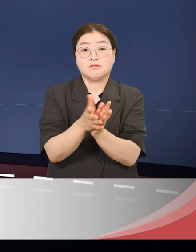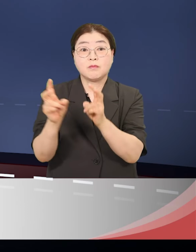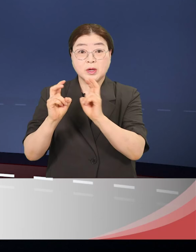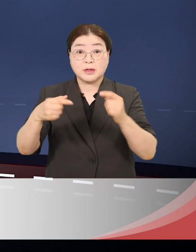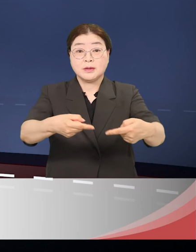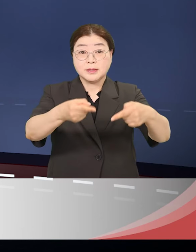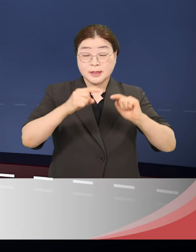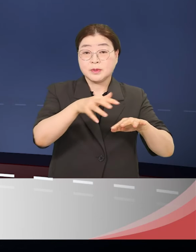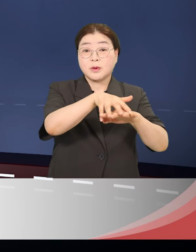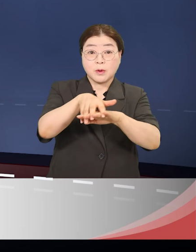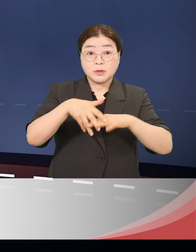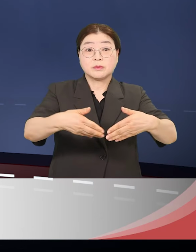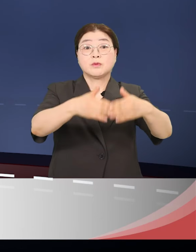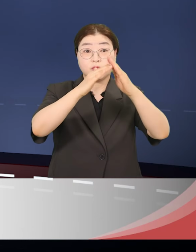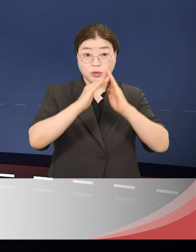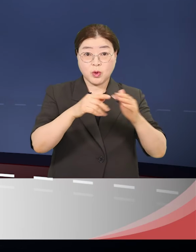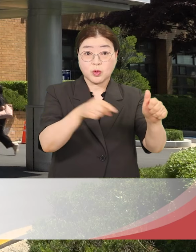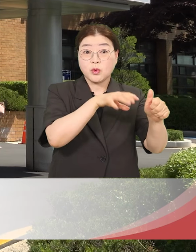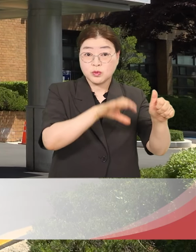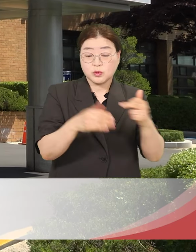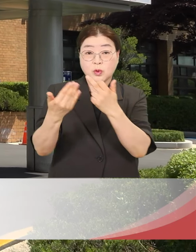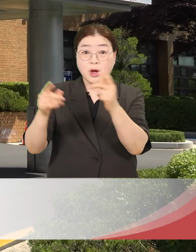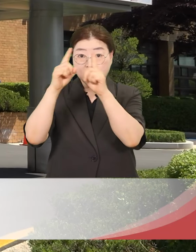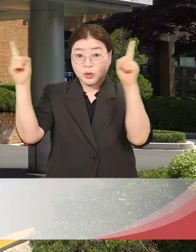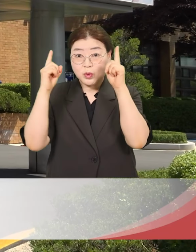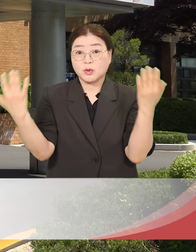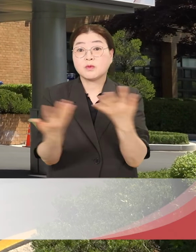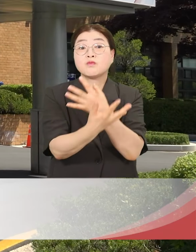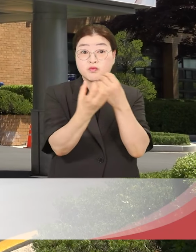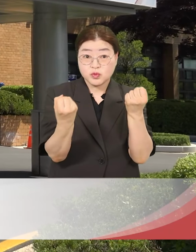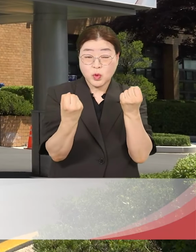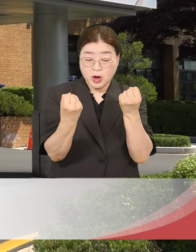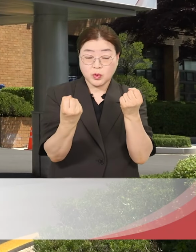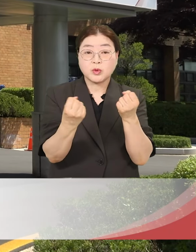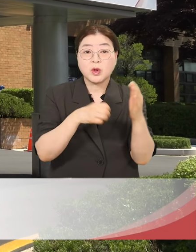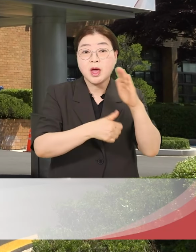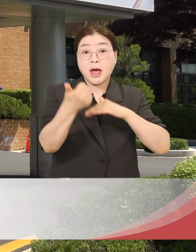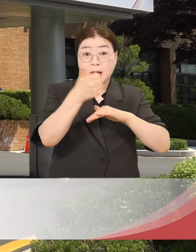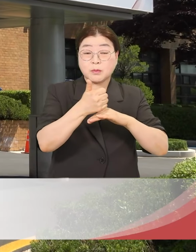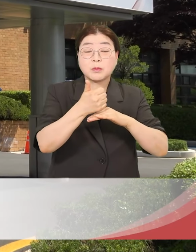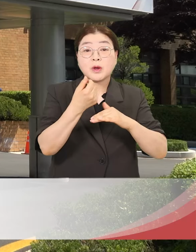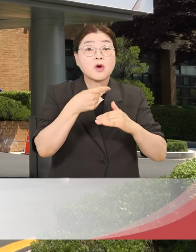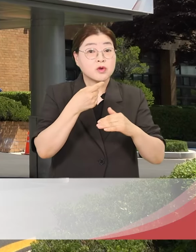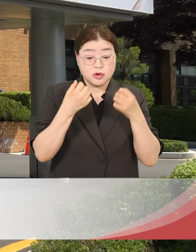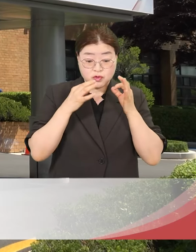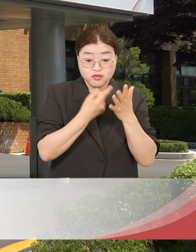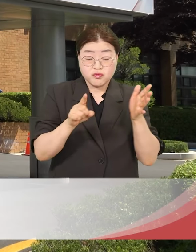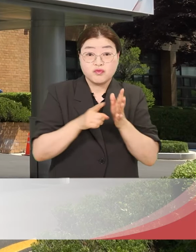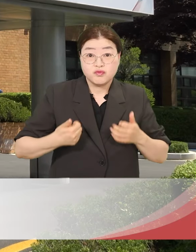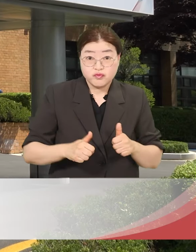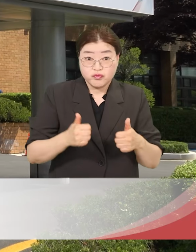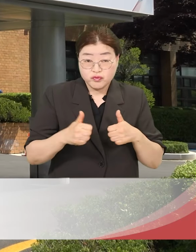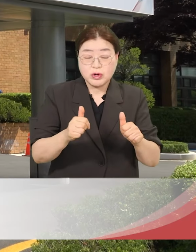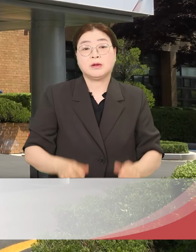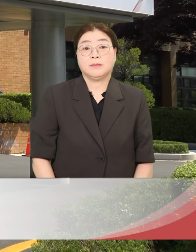단체, 기업이 참여하는 지역 협력체를 구성하고 교육청, 강원대와 업무 협약 체결을 하는 등 공모 선정에